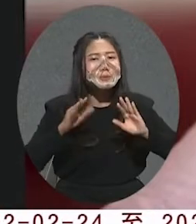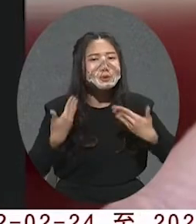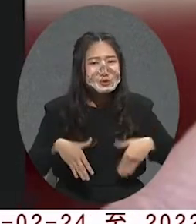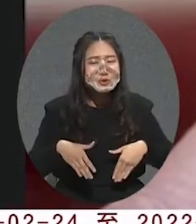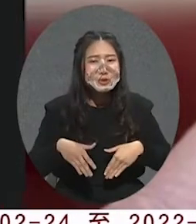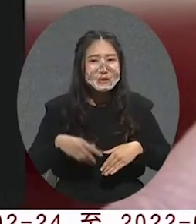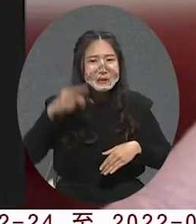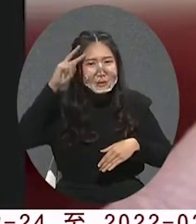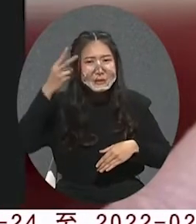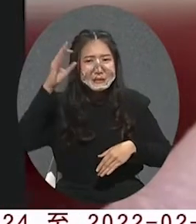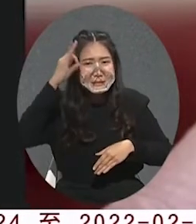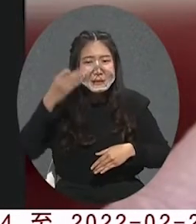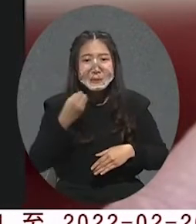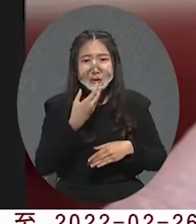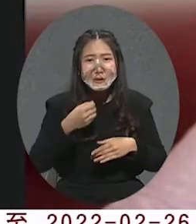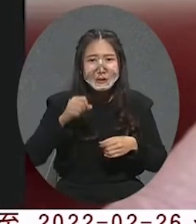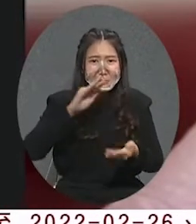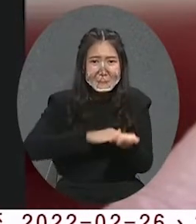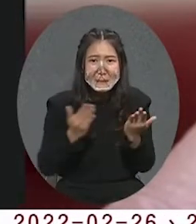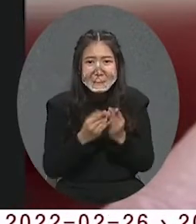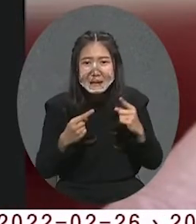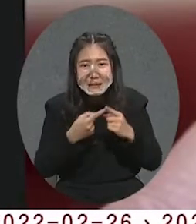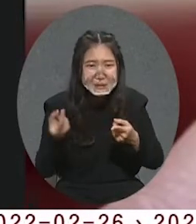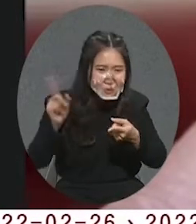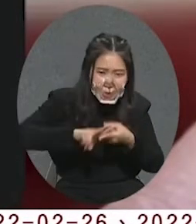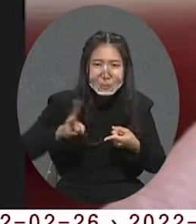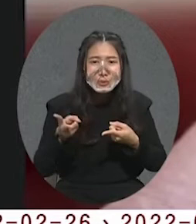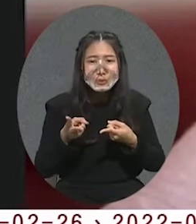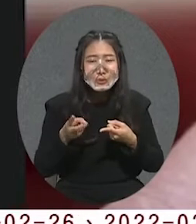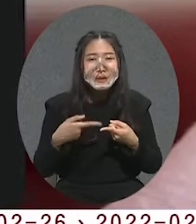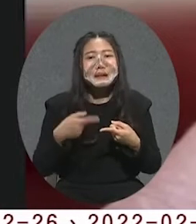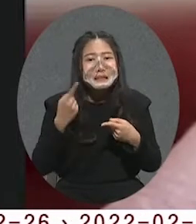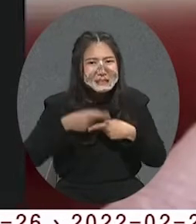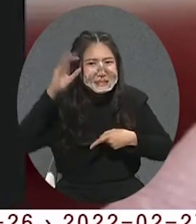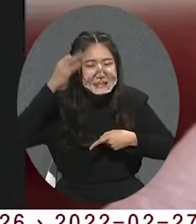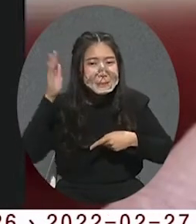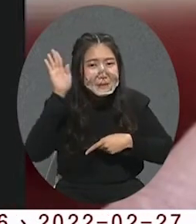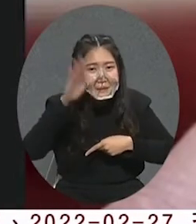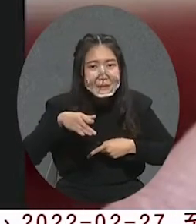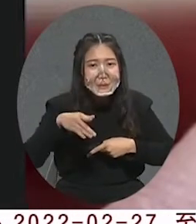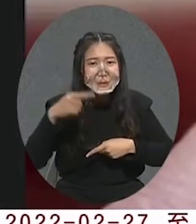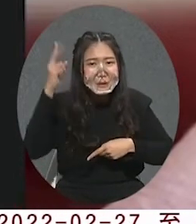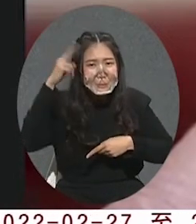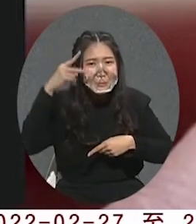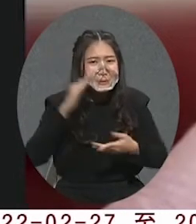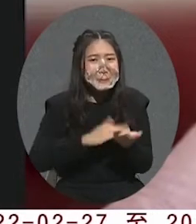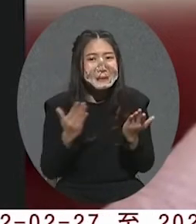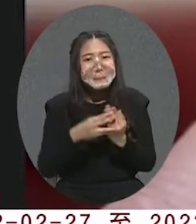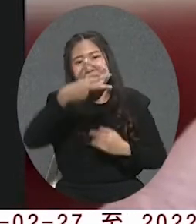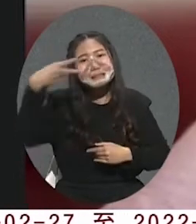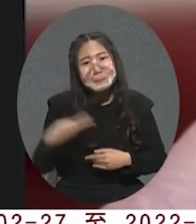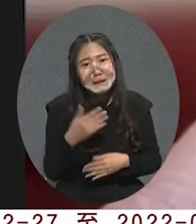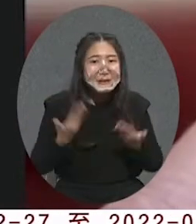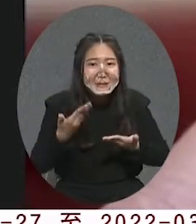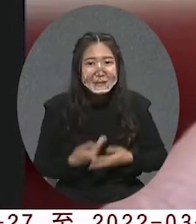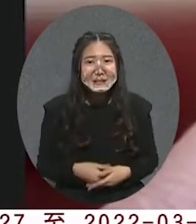每2至3日咧，我哋本港嘅確診人數咧就係雙倍嘅，咁即係話可能喺3日之後咧，我哋每日嘅確診人數係去到20000嘅。如